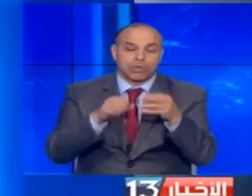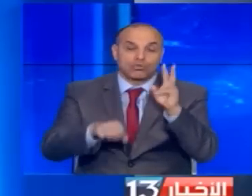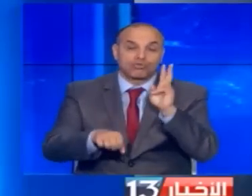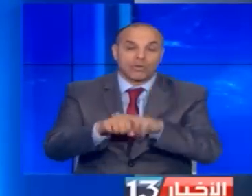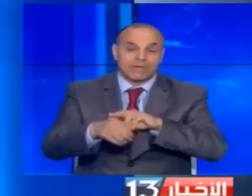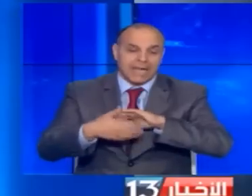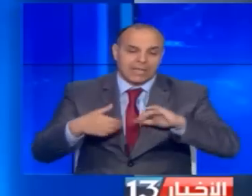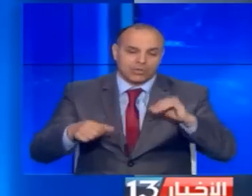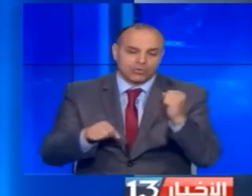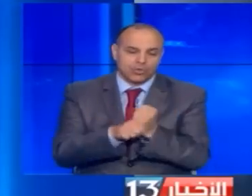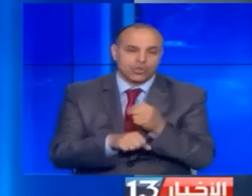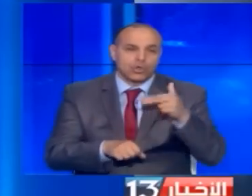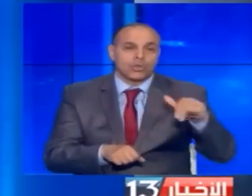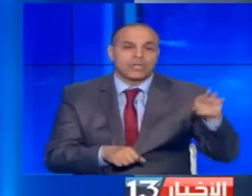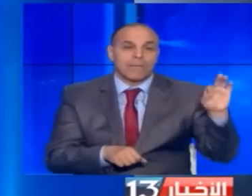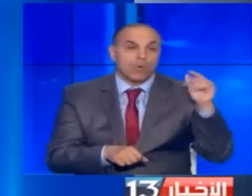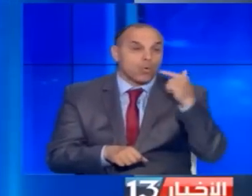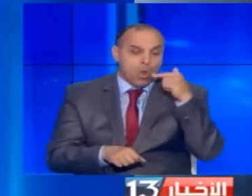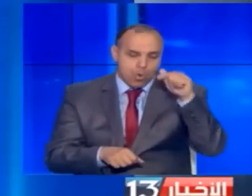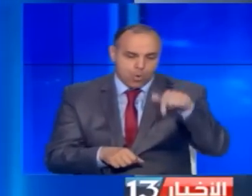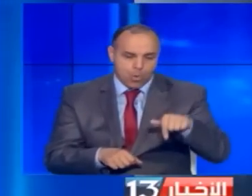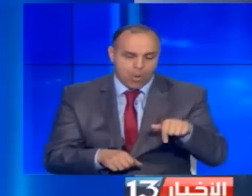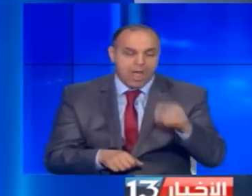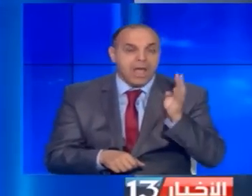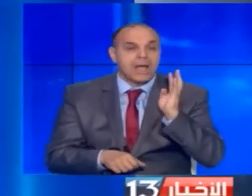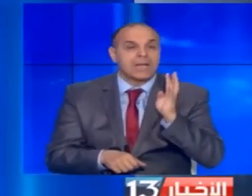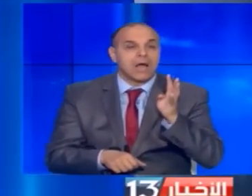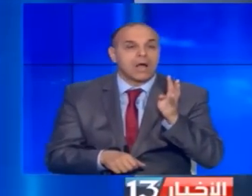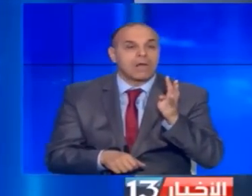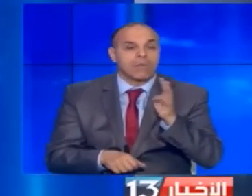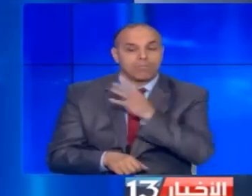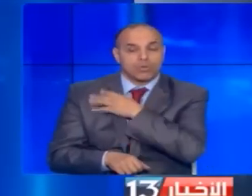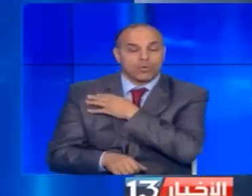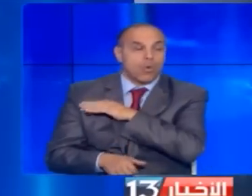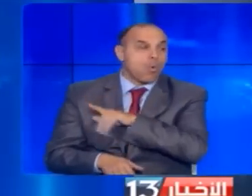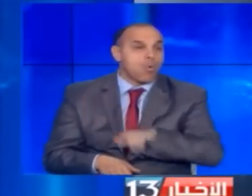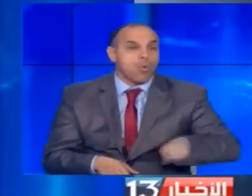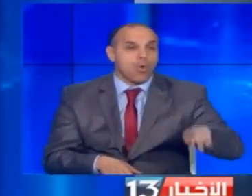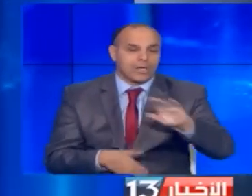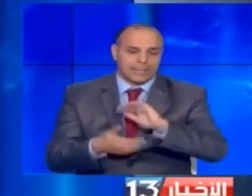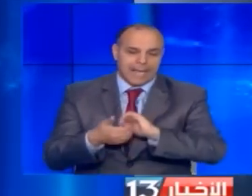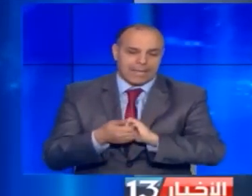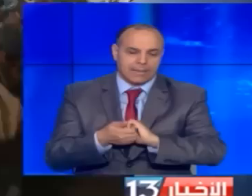عام اتحاد الشغل نور الدين الطبوبي اليوم خلال ندوة إطارات الاتحاد.